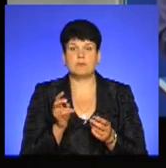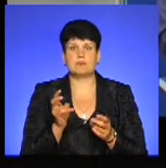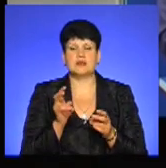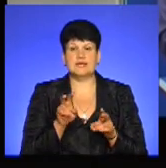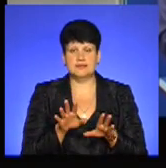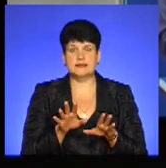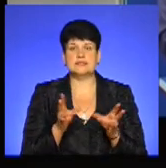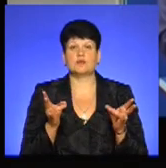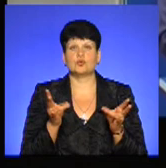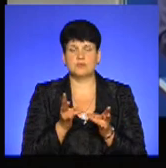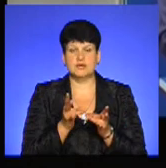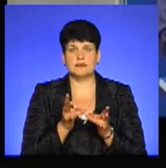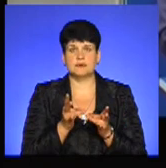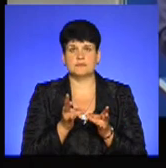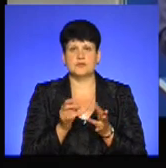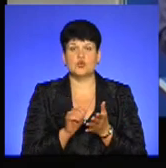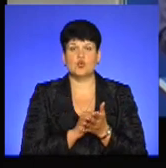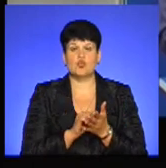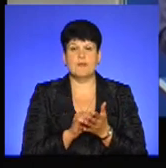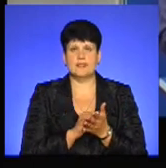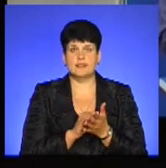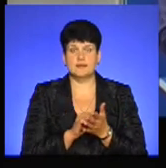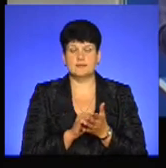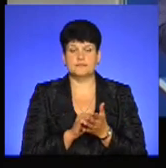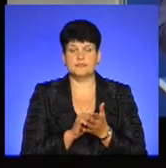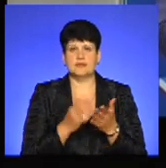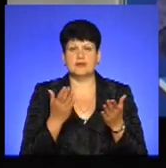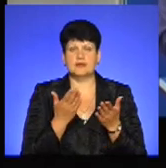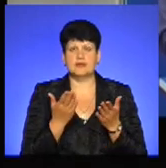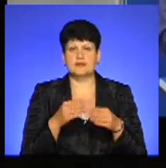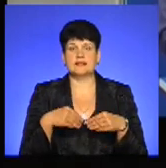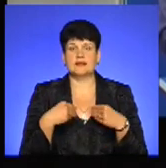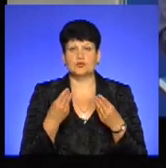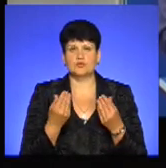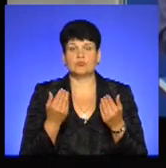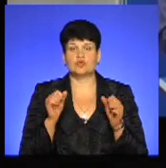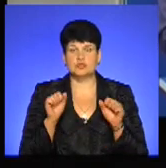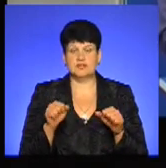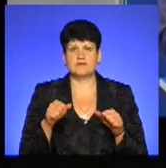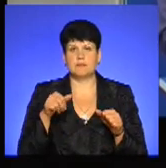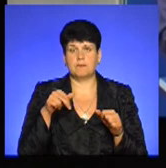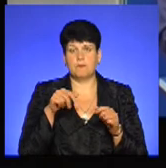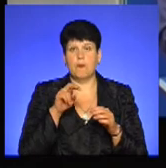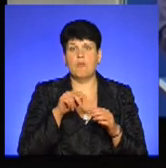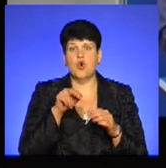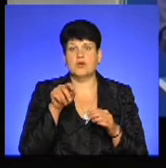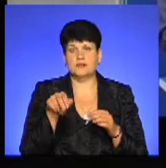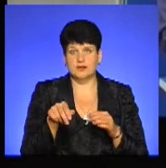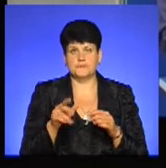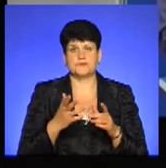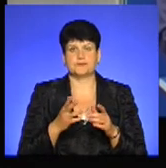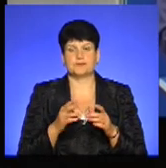тестування з необхідними документами, які дадуть можливість прийти в пункт тестування, не